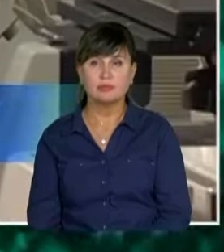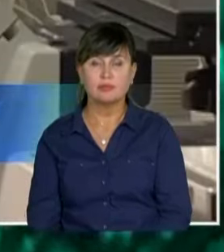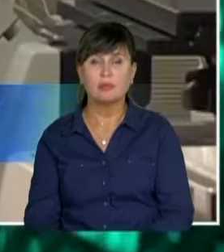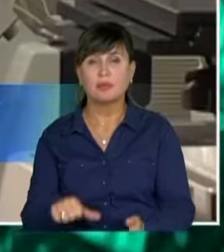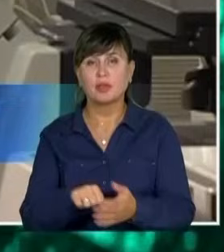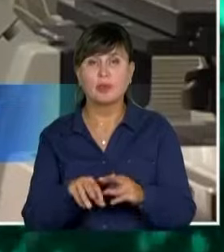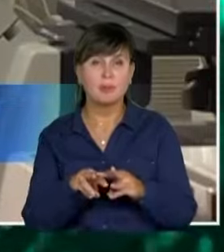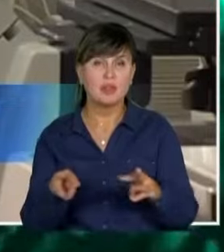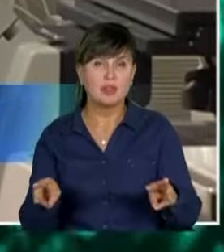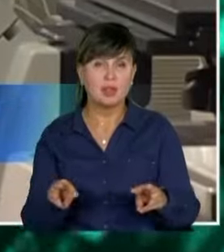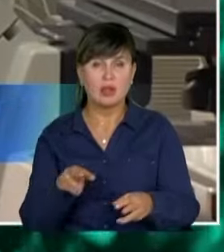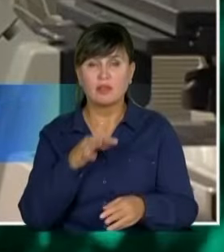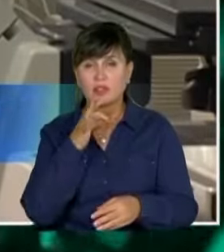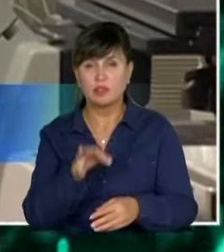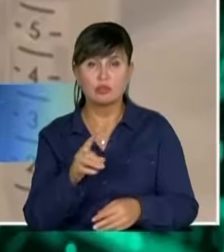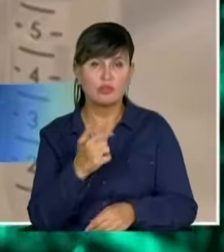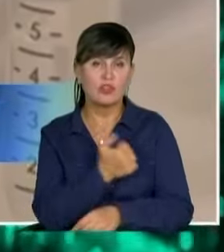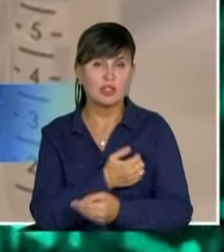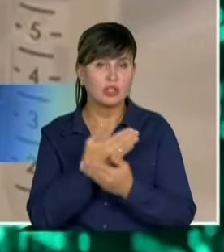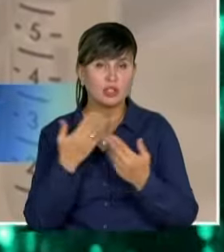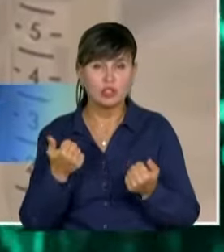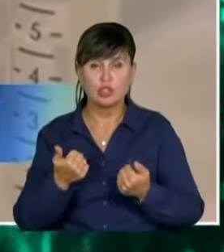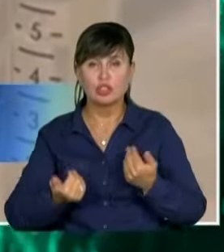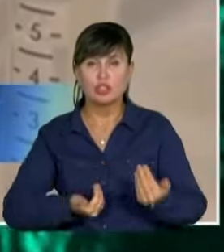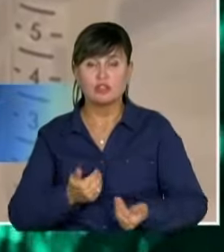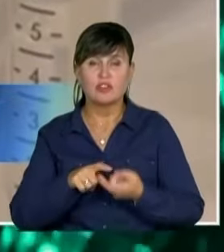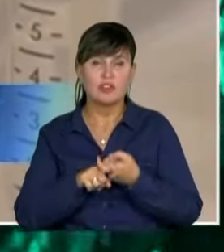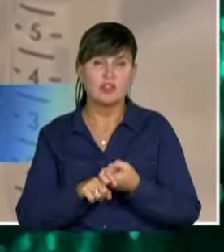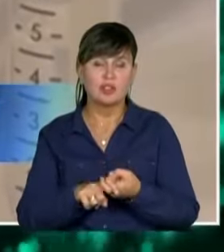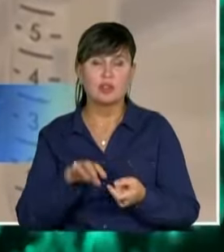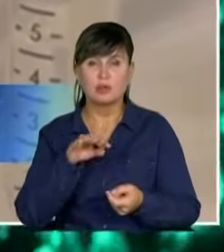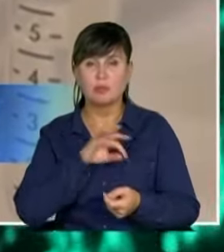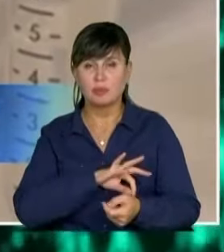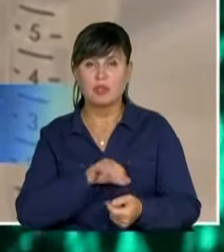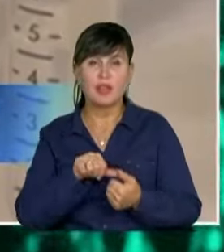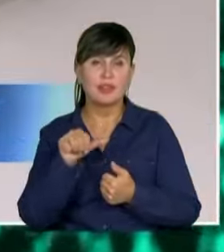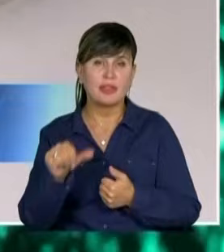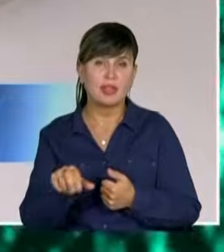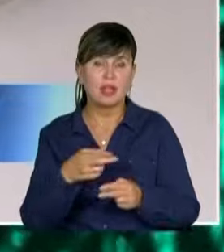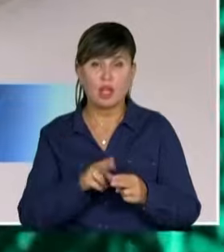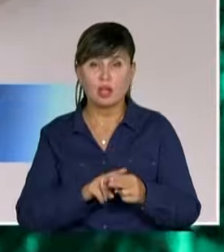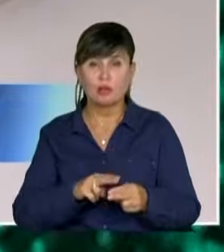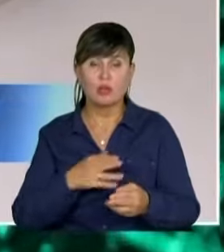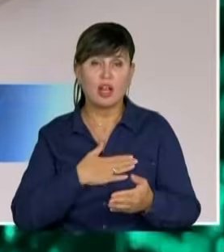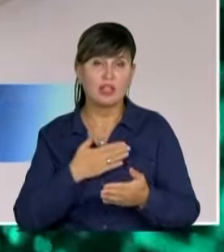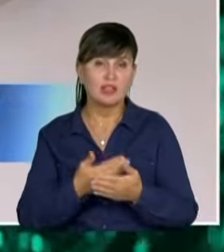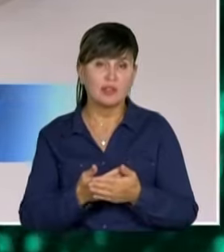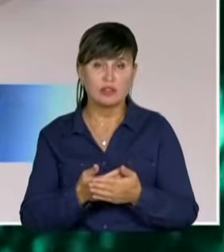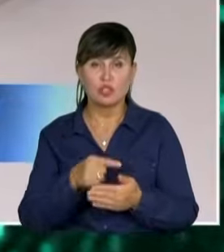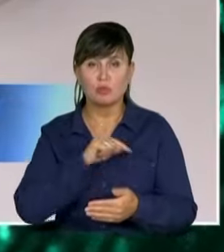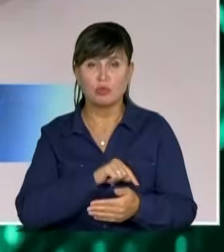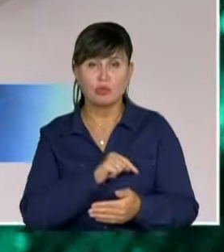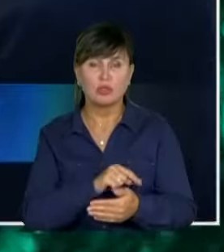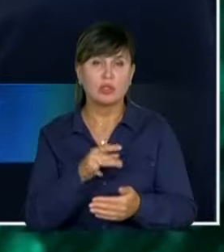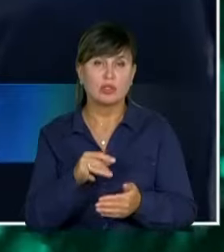Минздрава отмечают что в вакцине не содержатся живые вирусы а применяются отдельные белки которые активируют иммунитет и не вызывают никаких